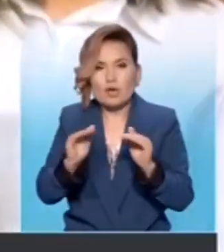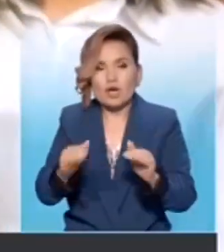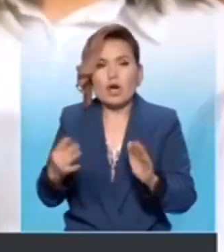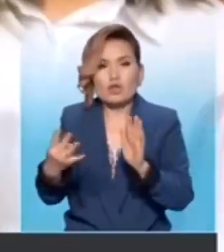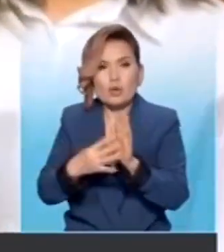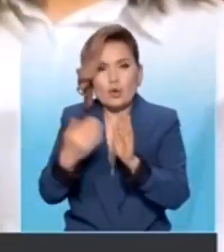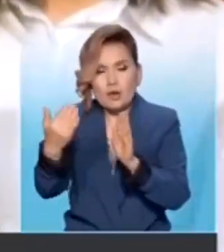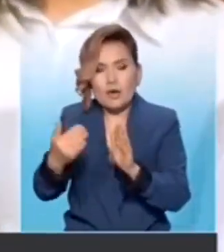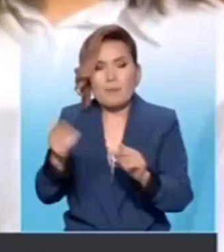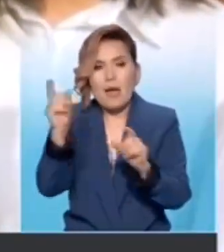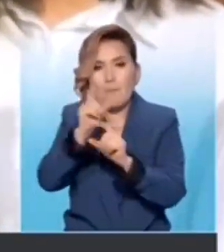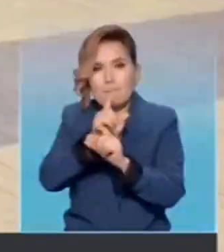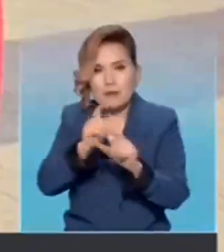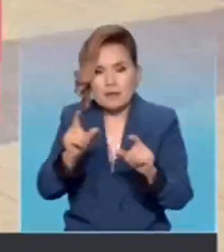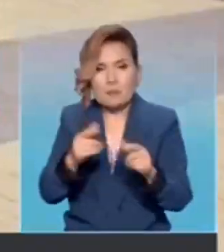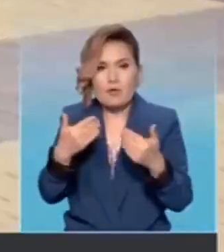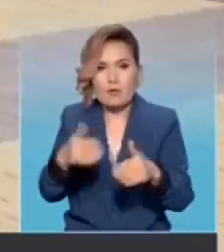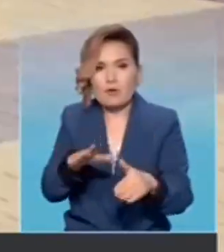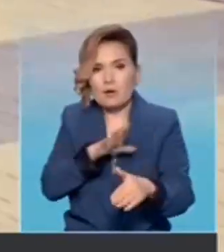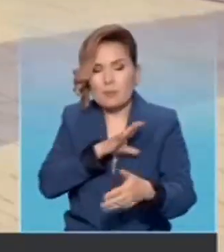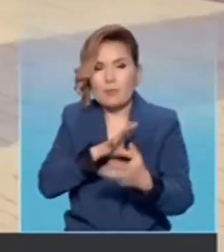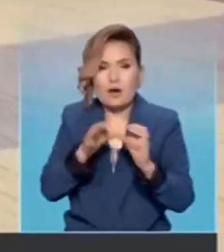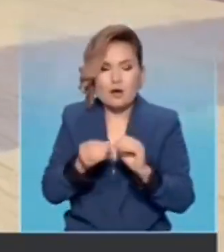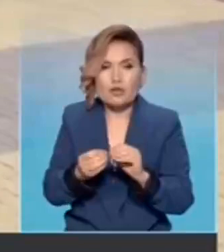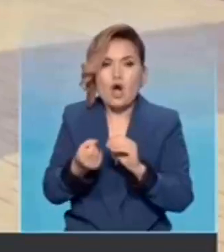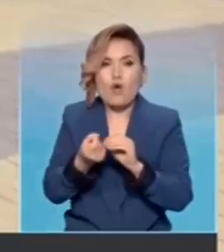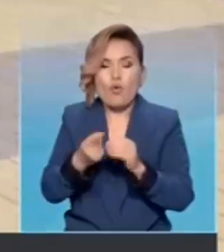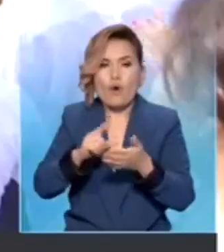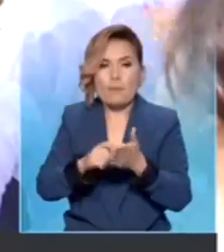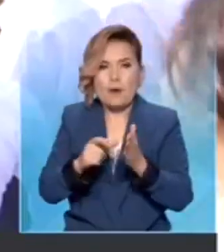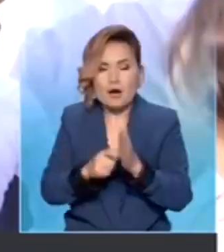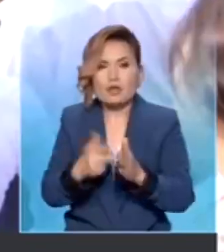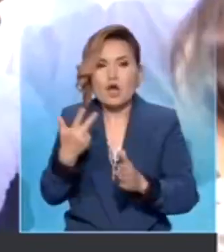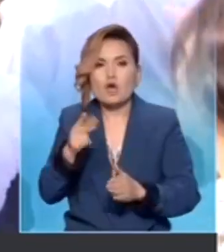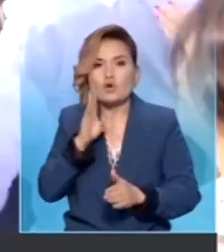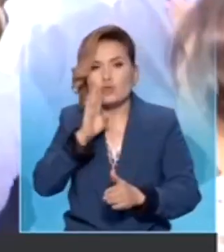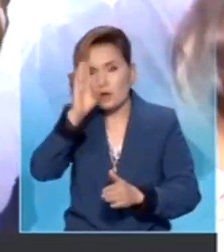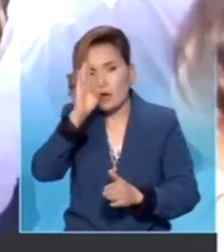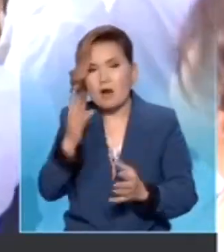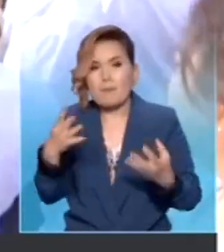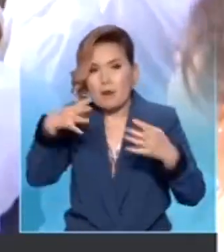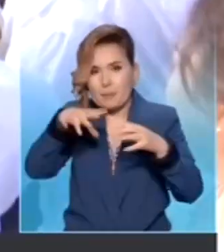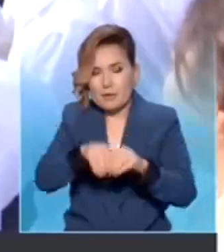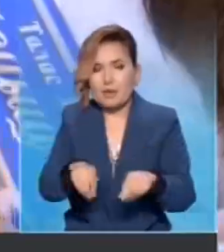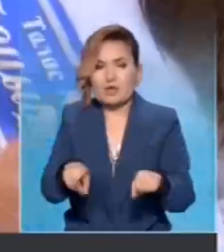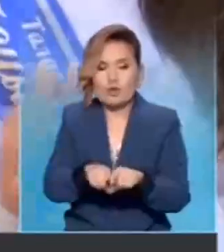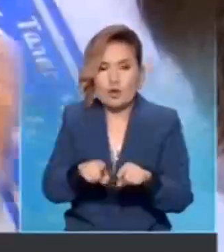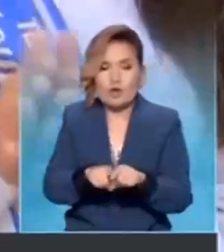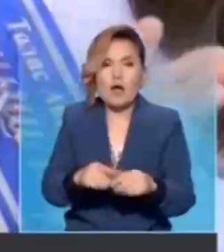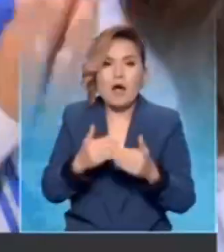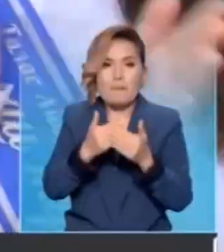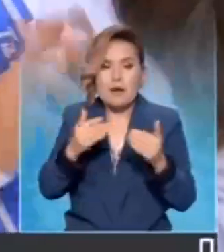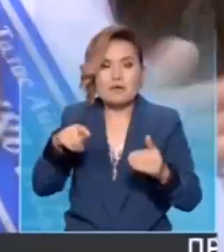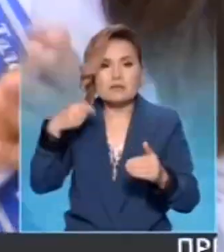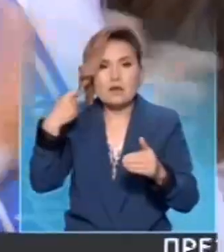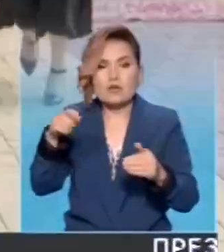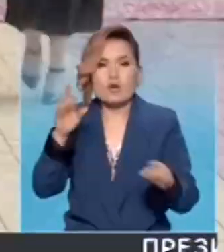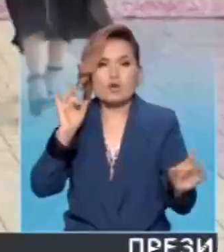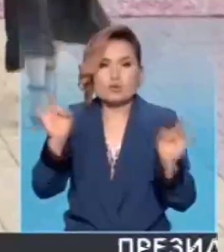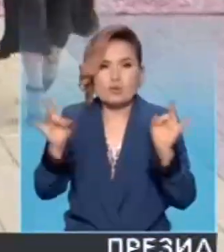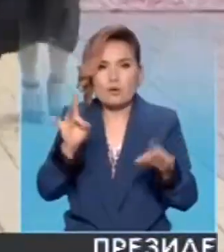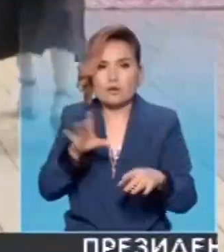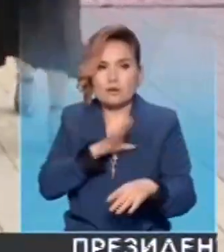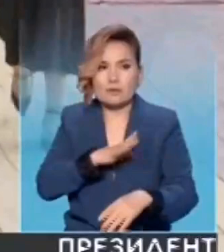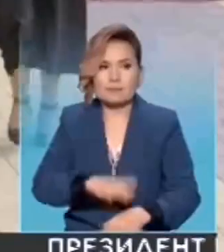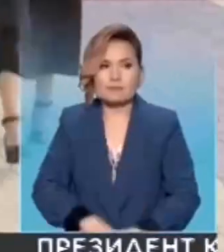9-ы мектеппен қоштасты. Яғни 11-ші сыныптың 3 түлегімен бірге олар үшін де бүгін соңғы қоңырау соғылды.